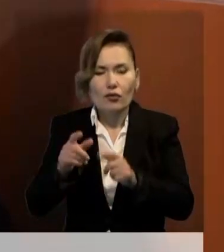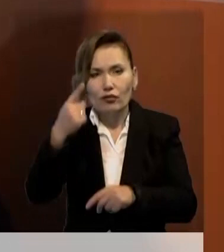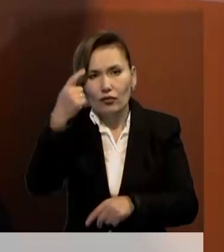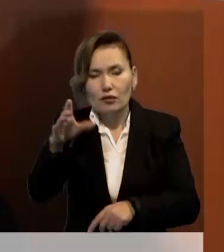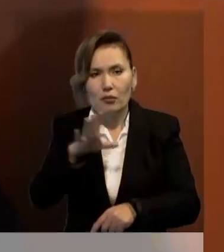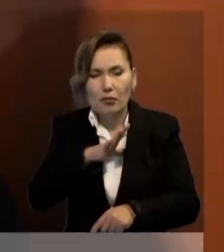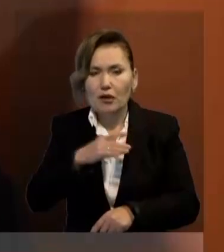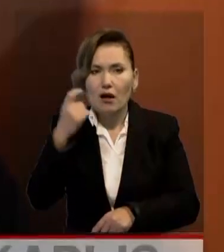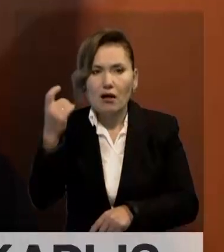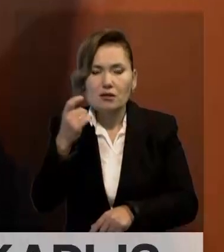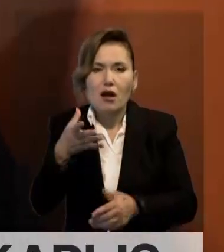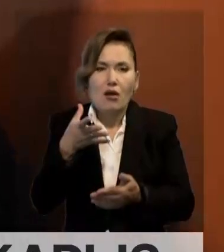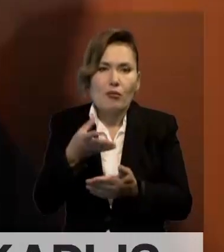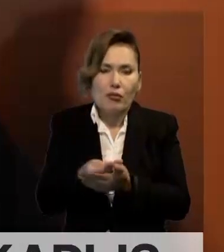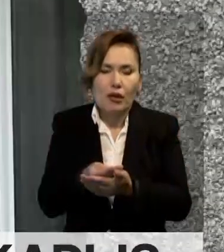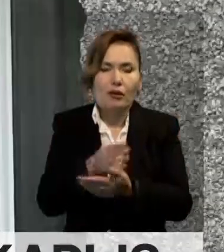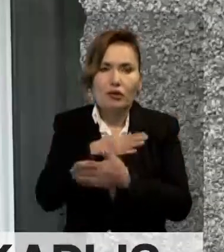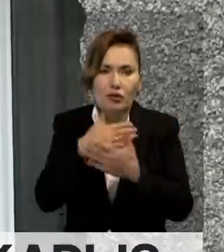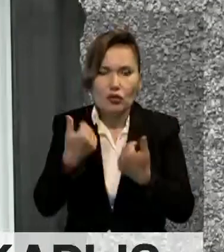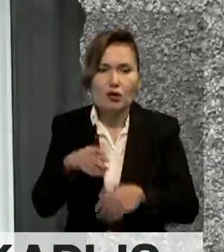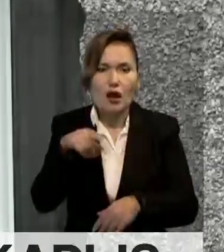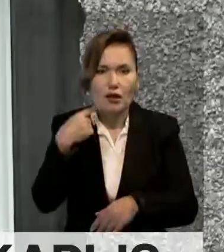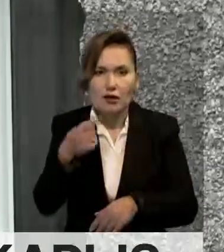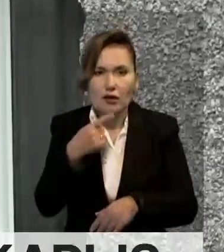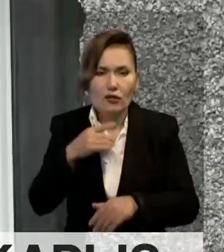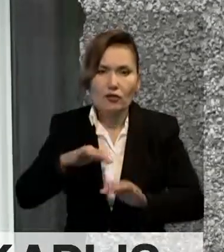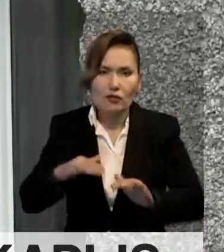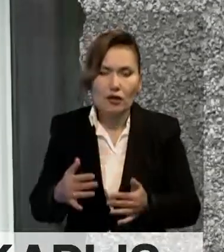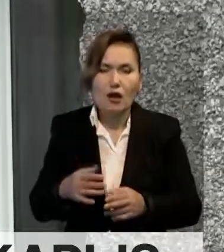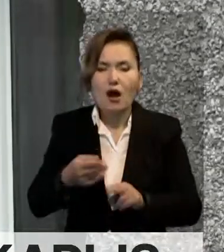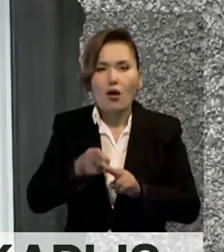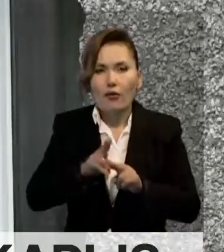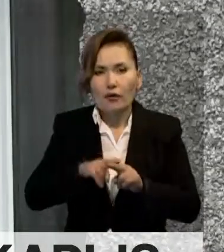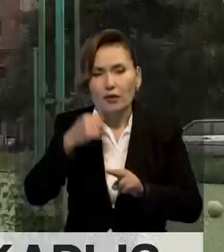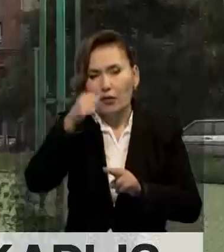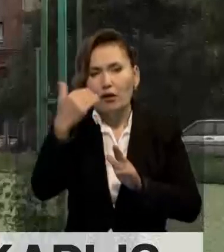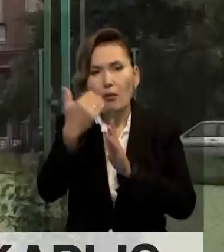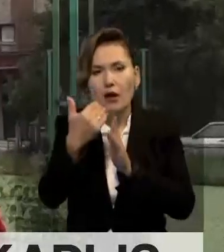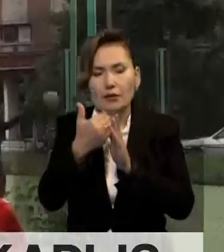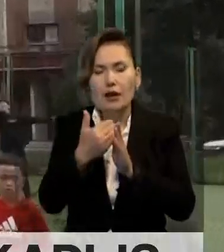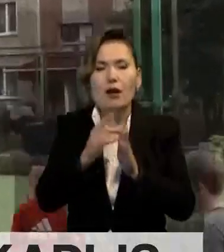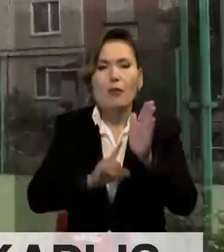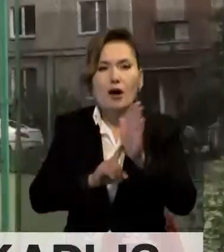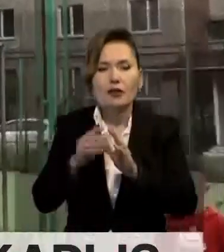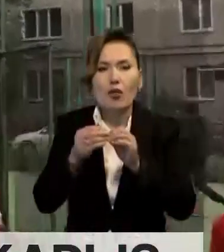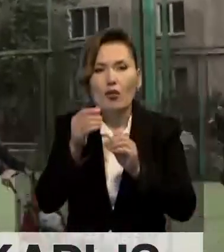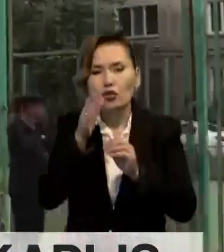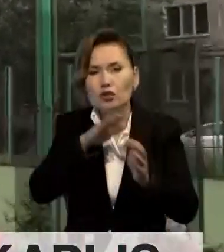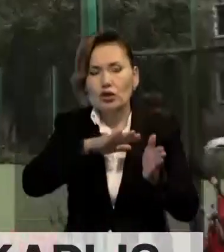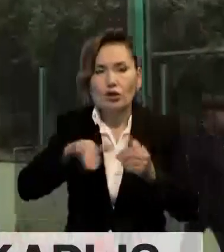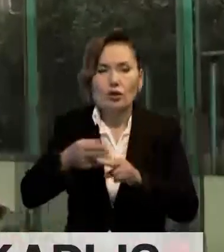сотқа беру керек. Айта-айта шаршадық. Биыл бұл бағдарламаның басталғанына 10 жыл болды. Осы уақыт аралығында